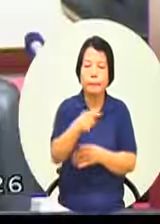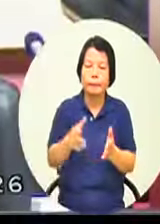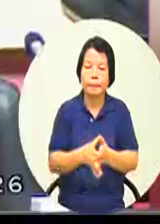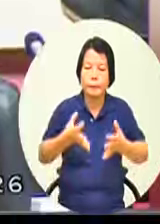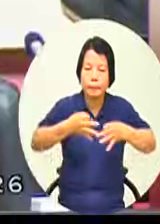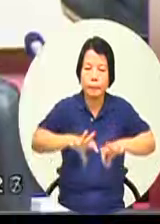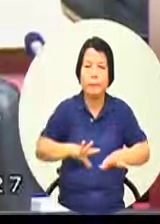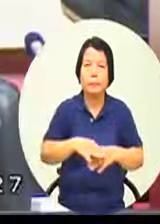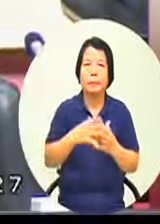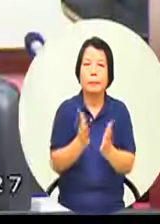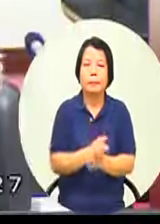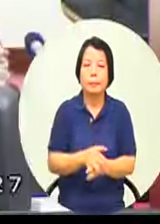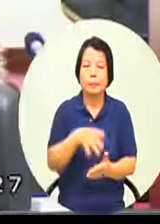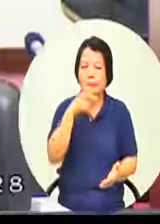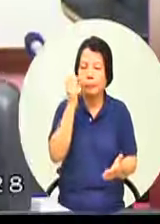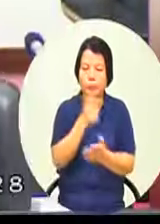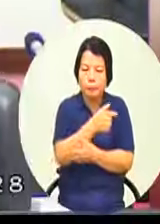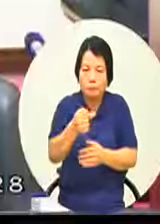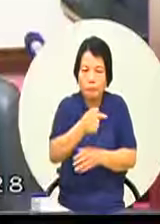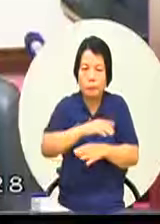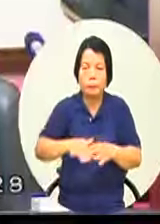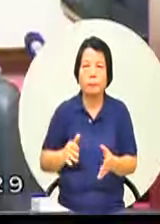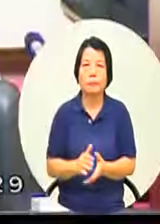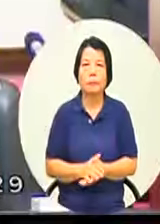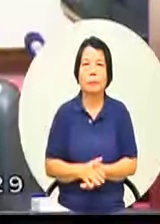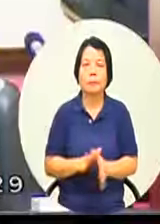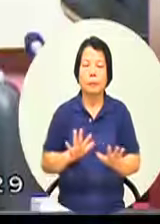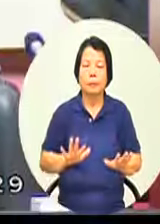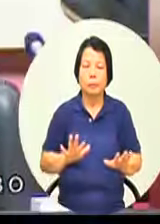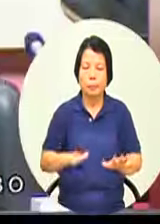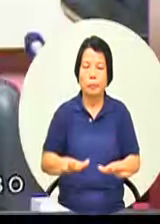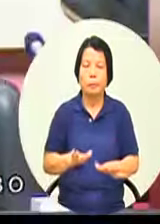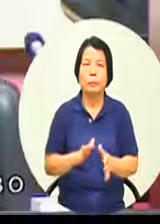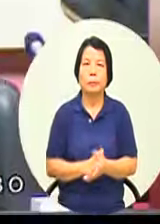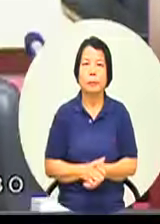失又更严重。那严重之下，这一次